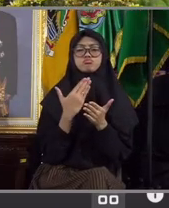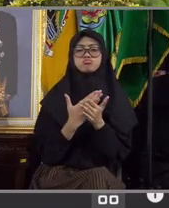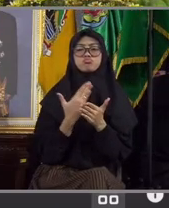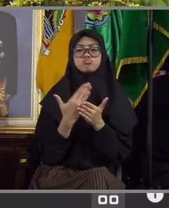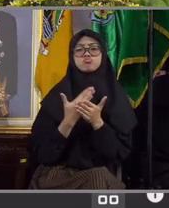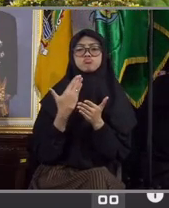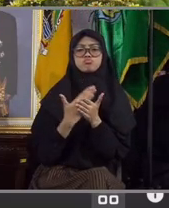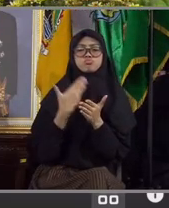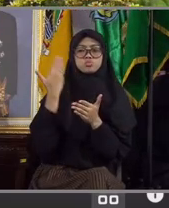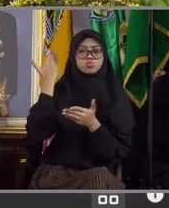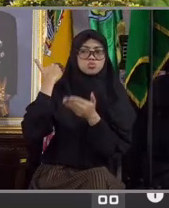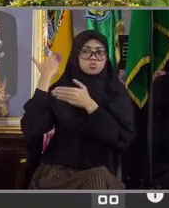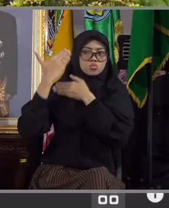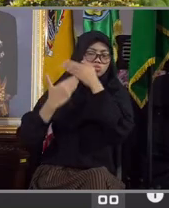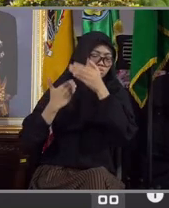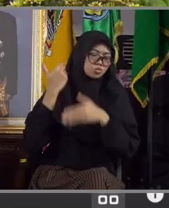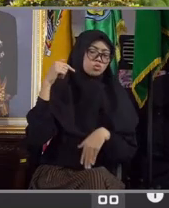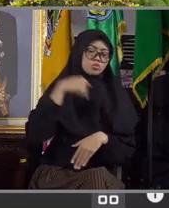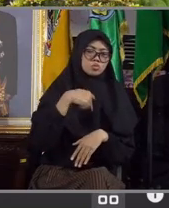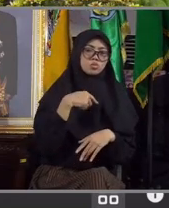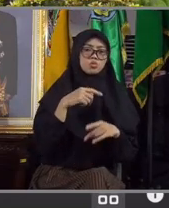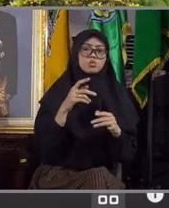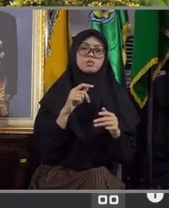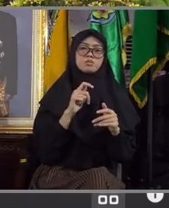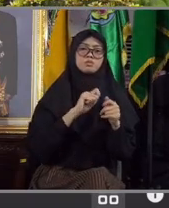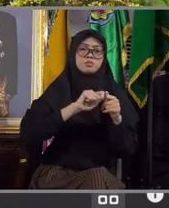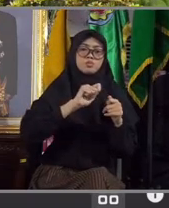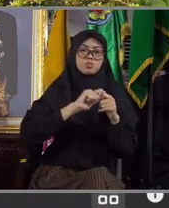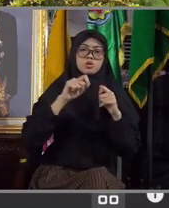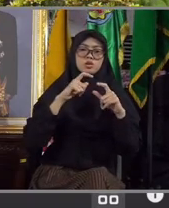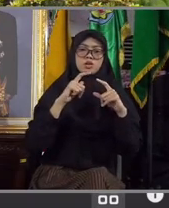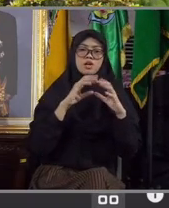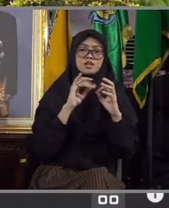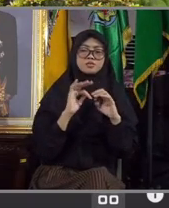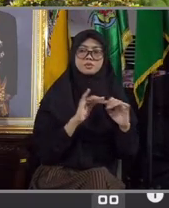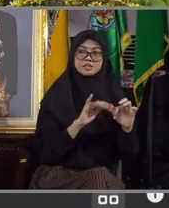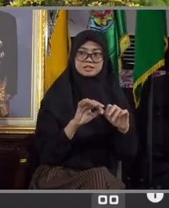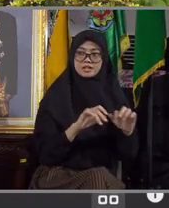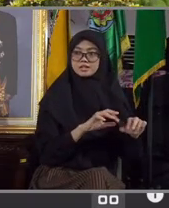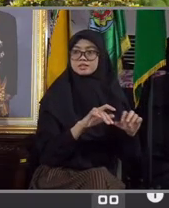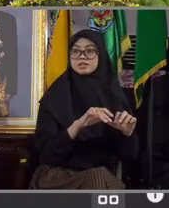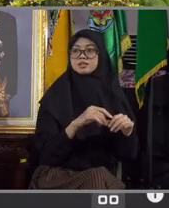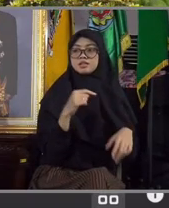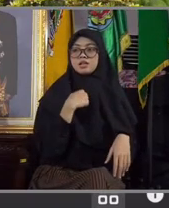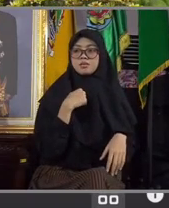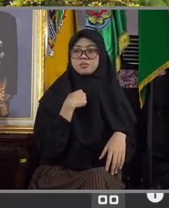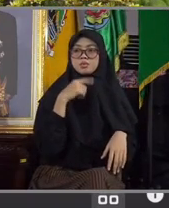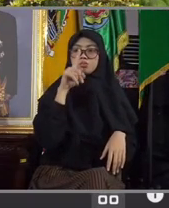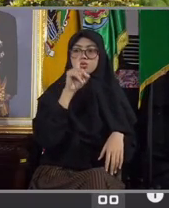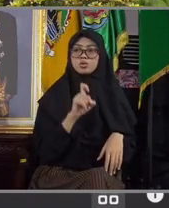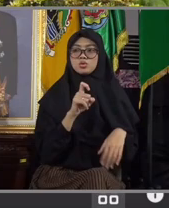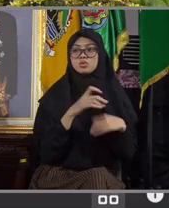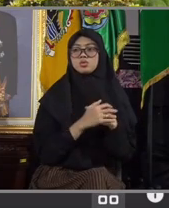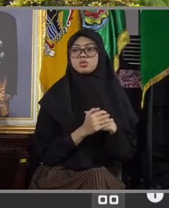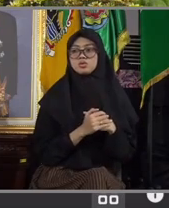kami melaksanakan pembuatan administrasi, kami membutuhkan